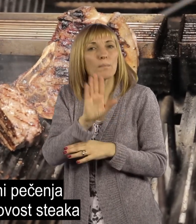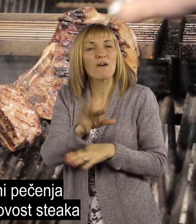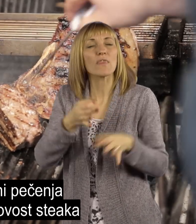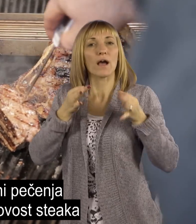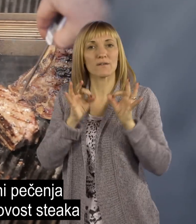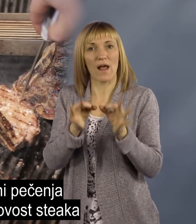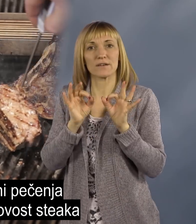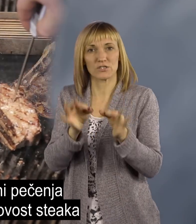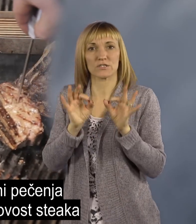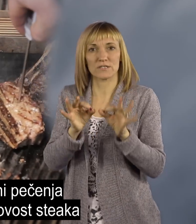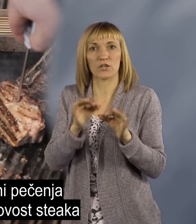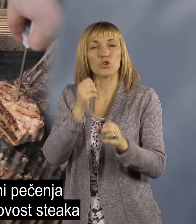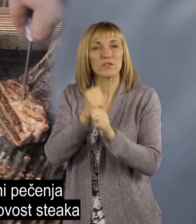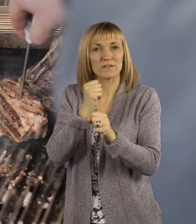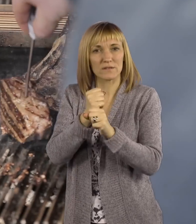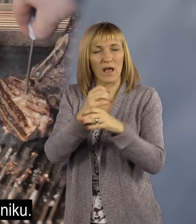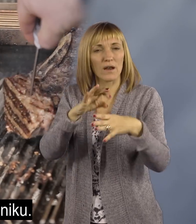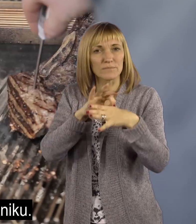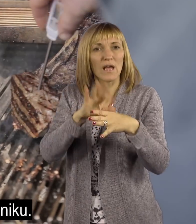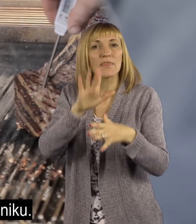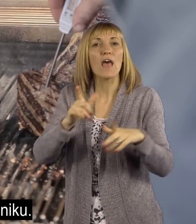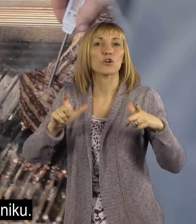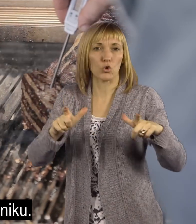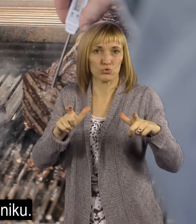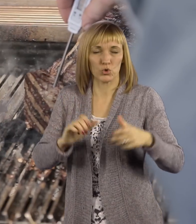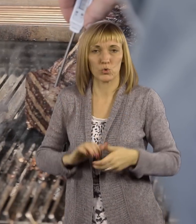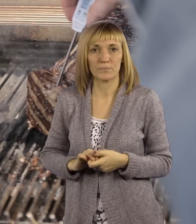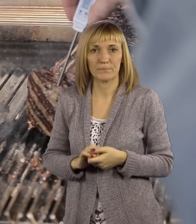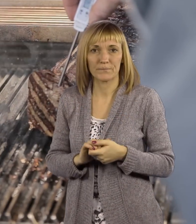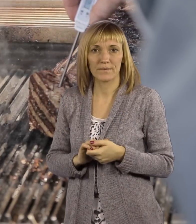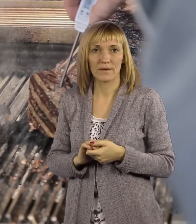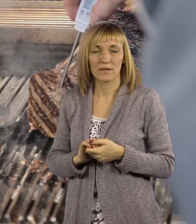na kvaliteto samega stejka, kasneje na krožniku.